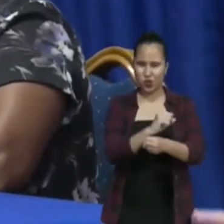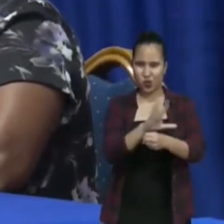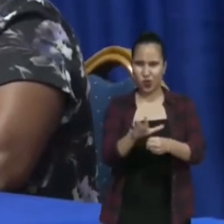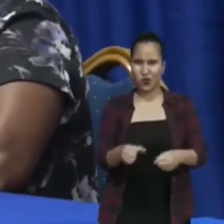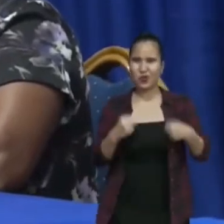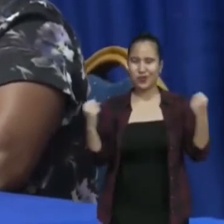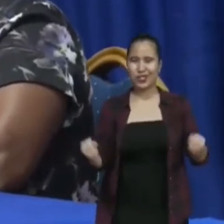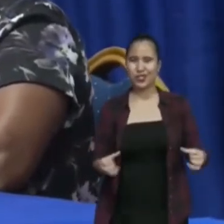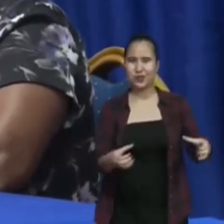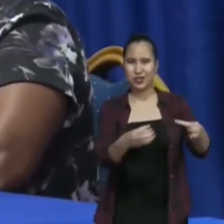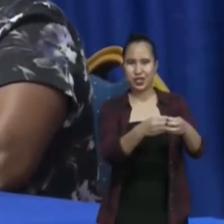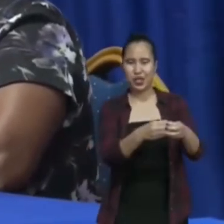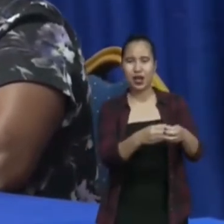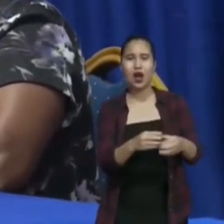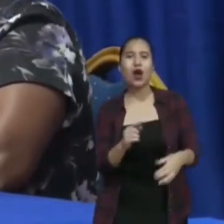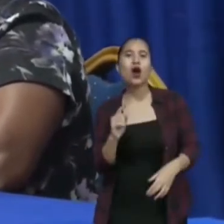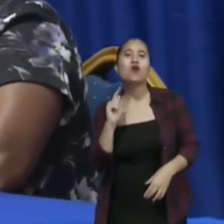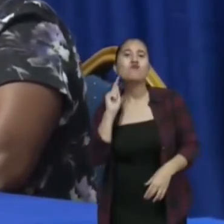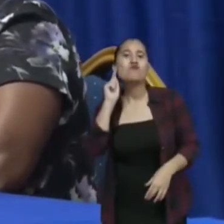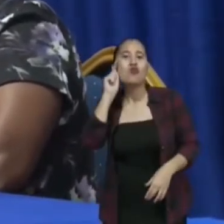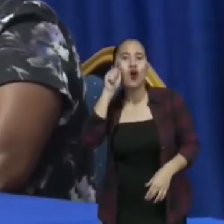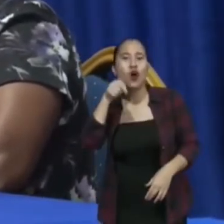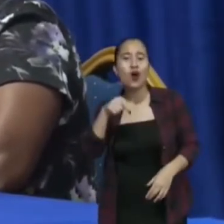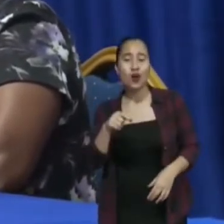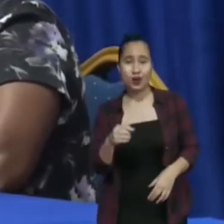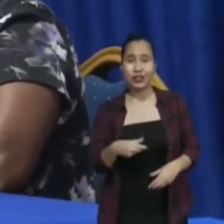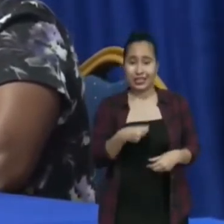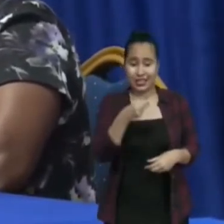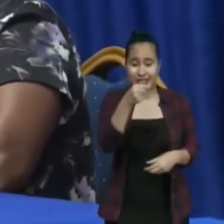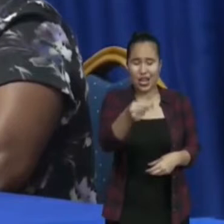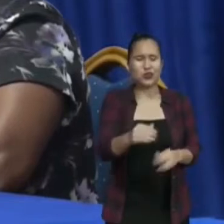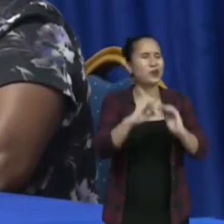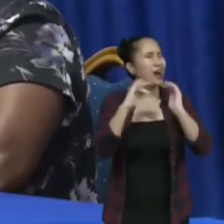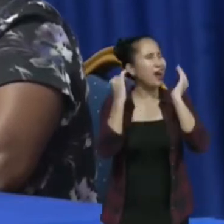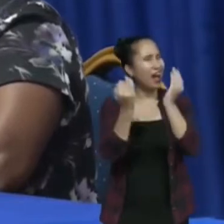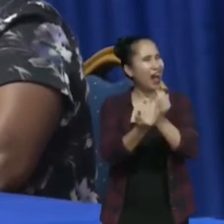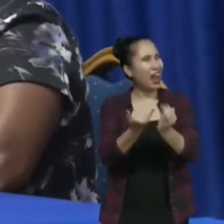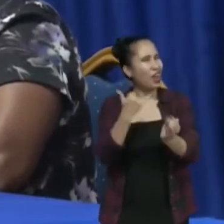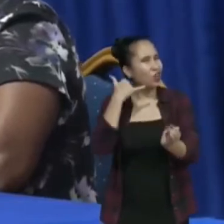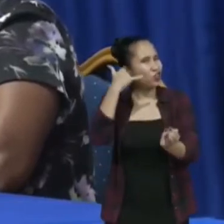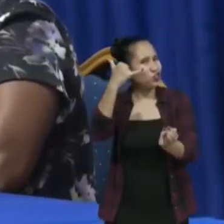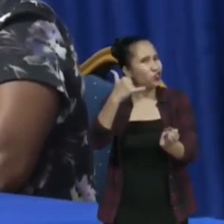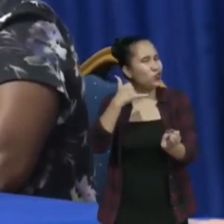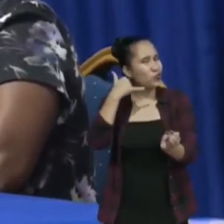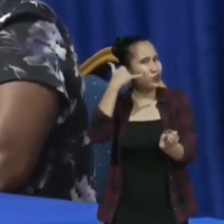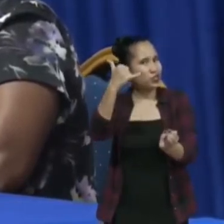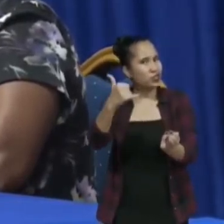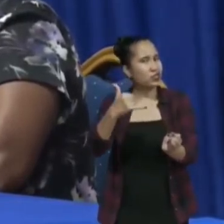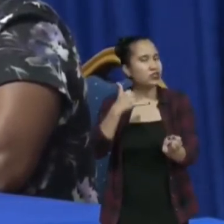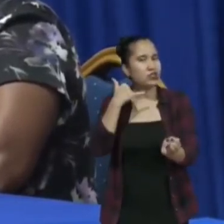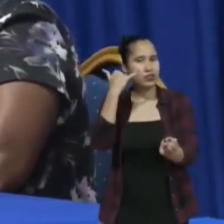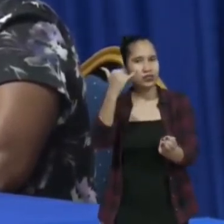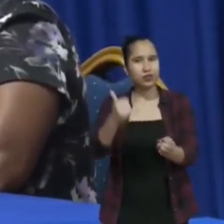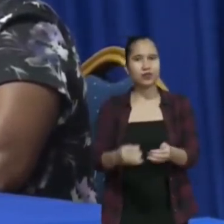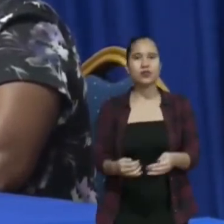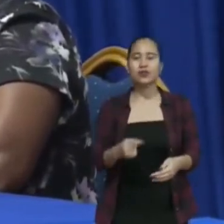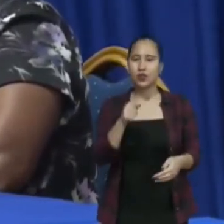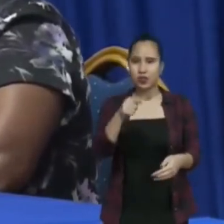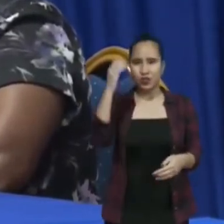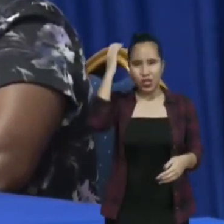Team. Morgen krijgt u alle nummers waarop u gaat kunnen bellen. En u kent ook de nummers van NCCR.